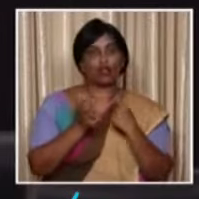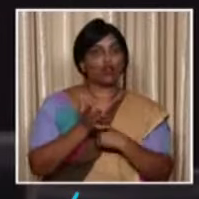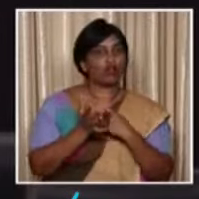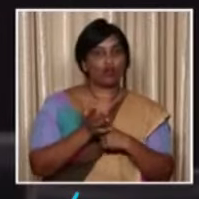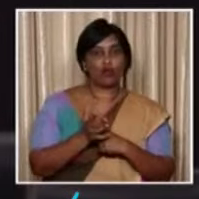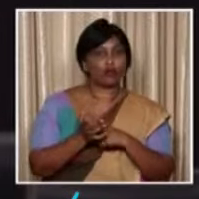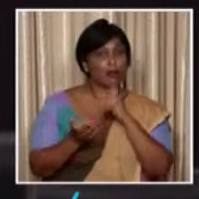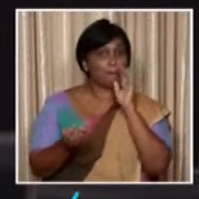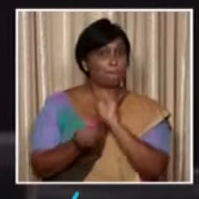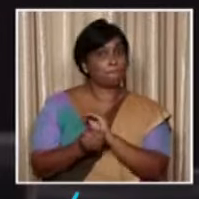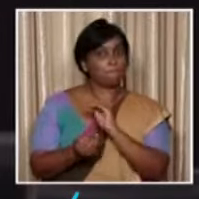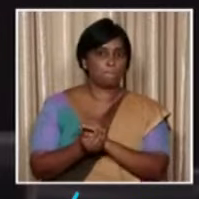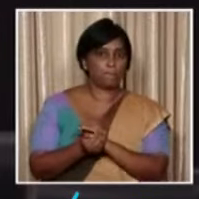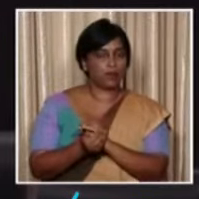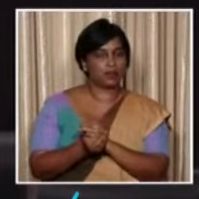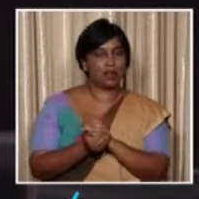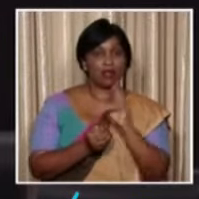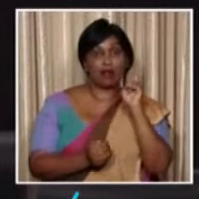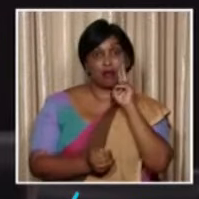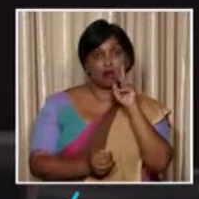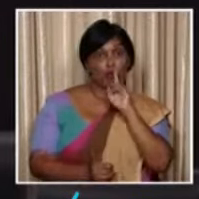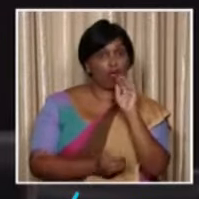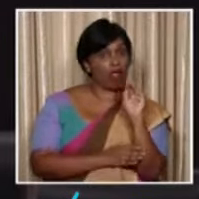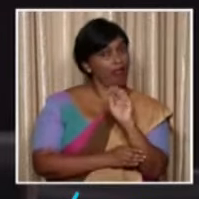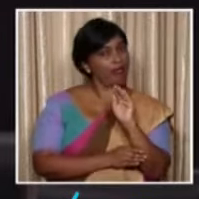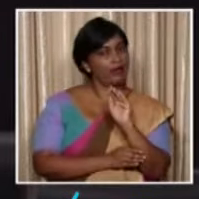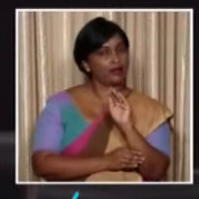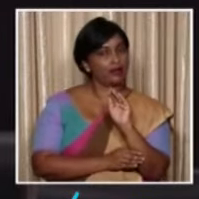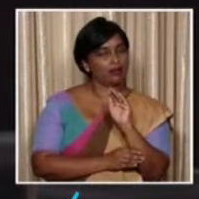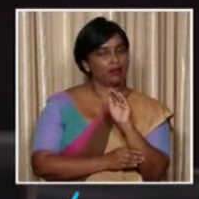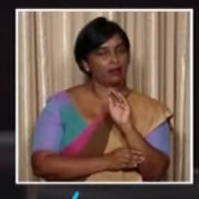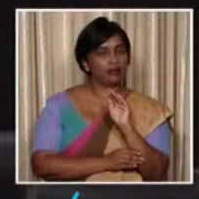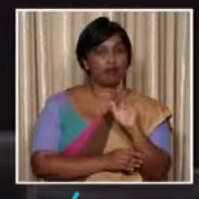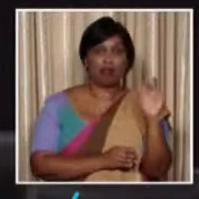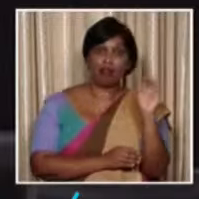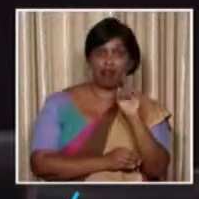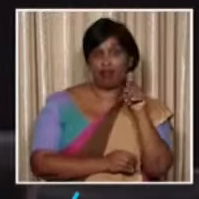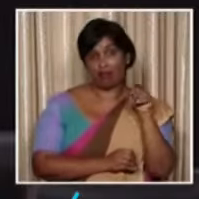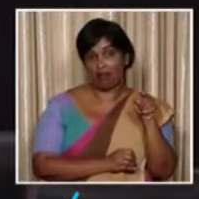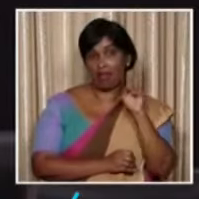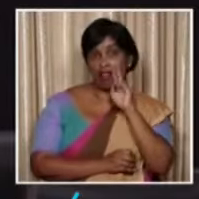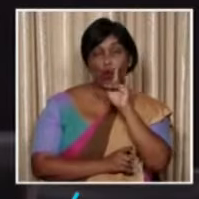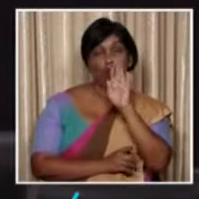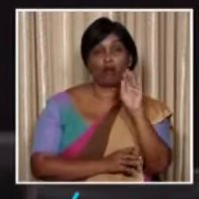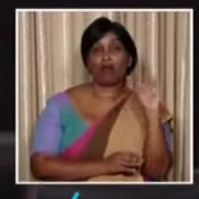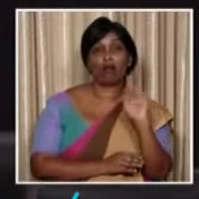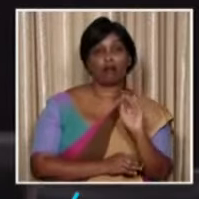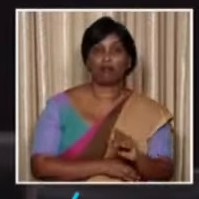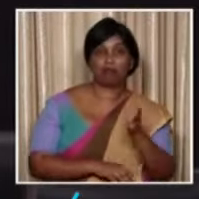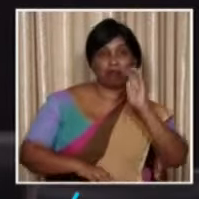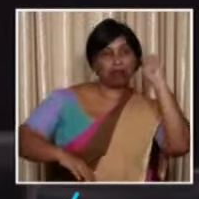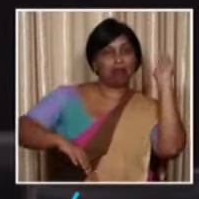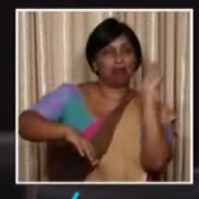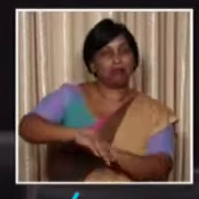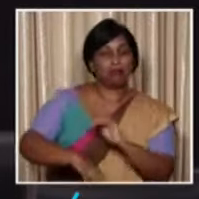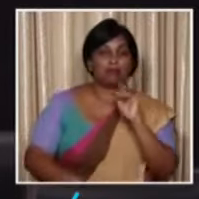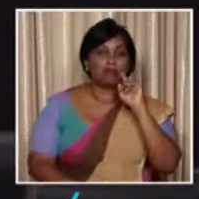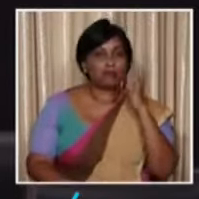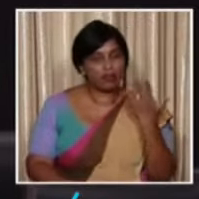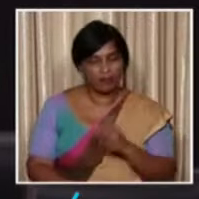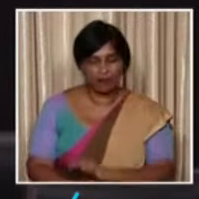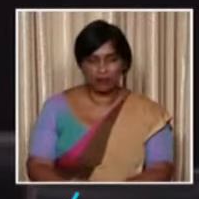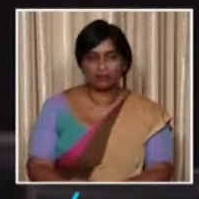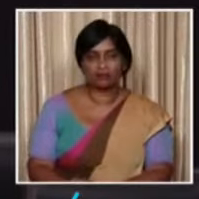අයියාට පරිස්සම් වෙන්න රනිල් කියන්නේ නය ඔය නය කොයි වෙලේ රොෂාන් අයියාට දෂ්ට කරයිද